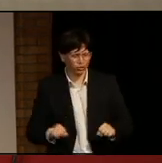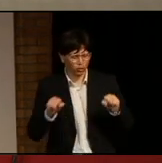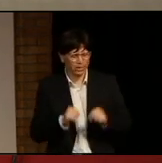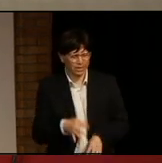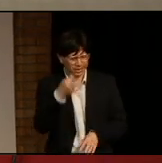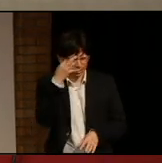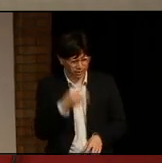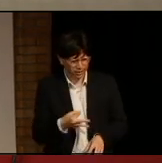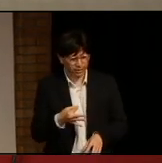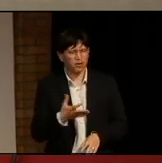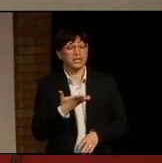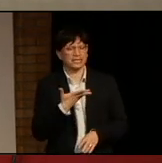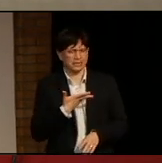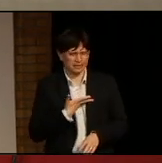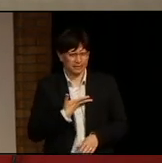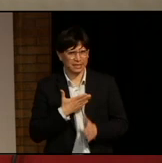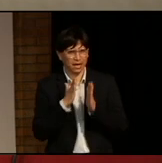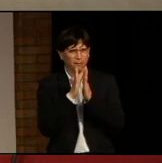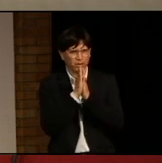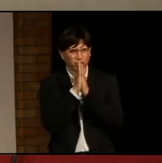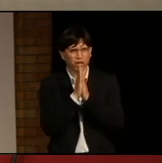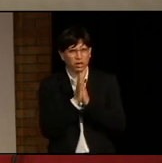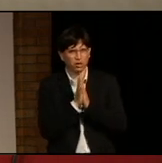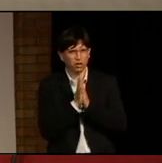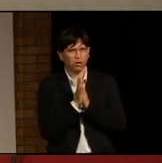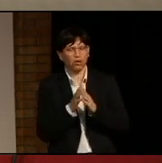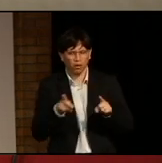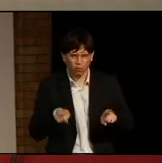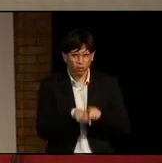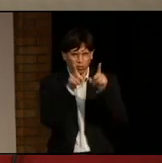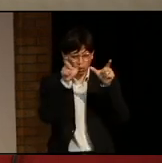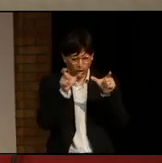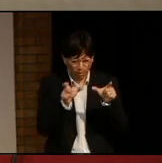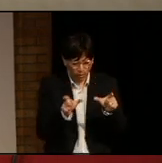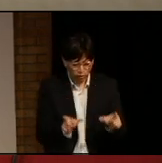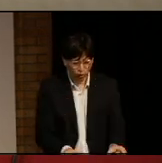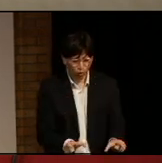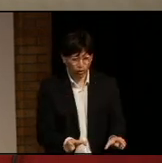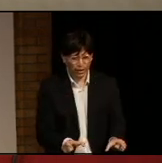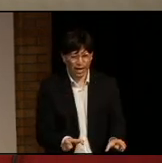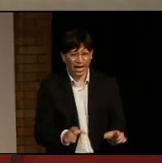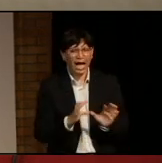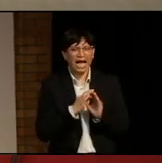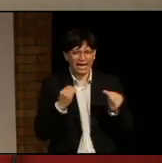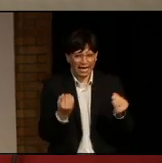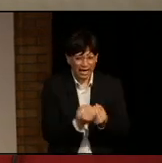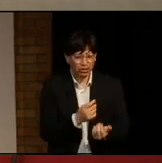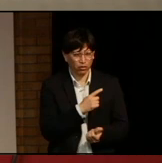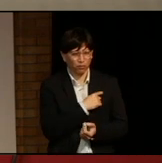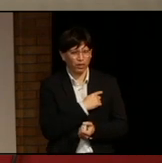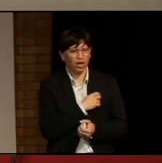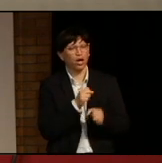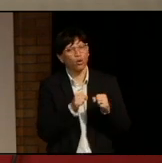che sia Vangelo proprio perché ciò che quella persona ha provocato in me può